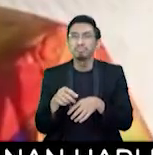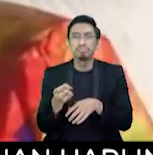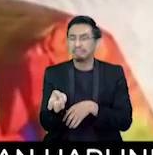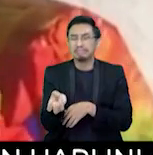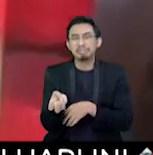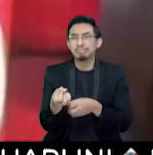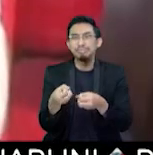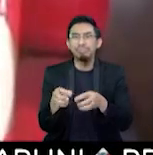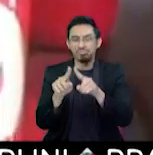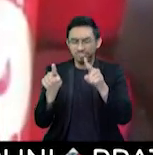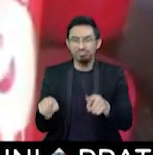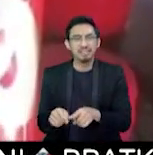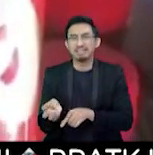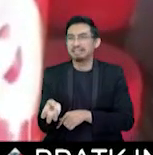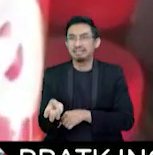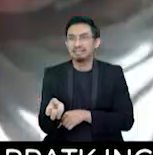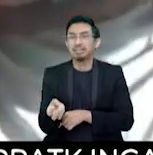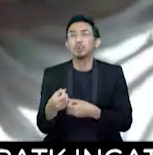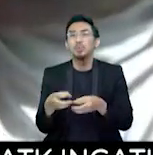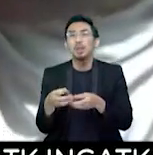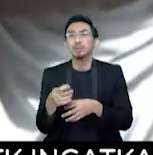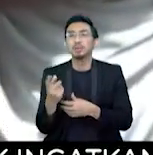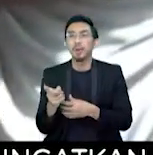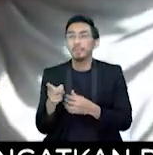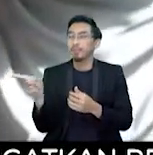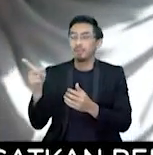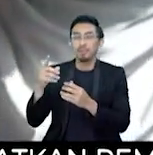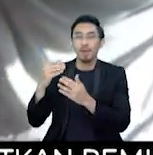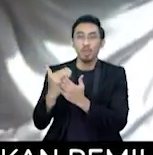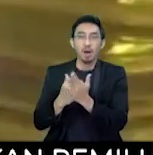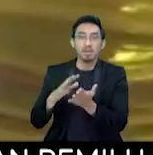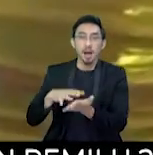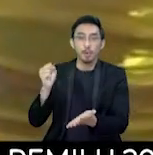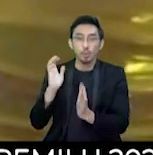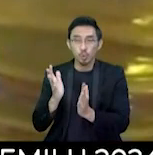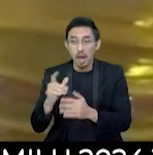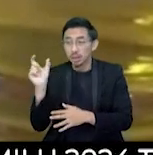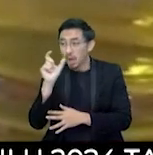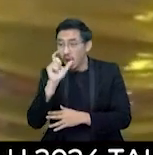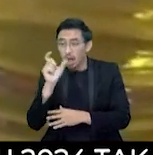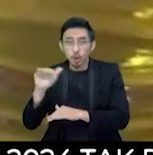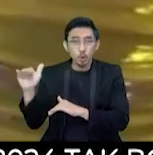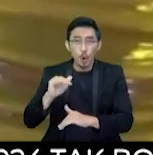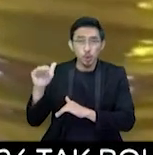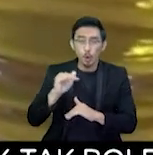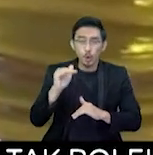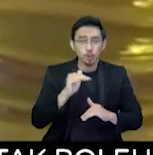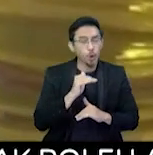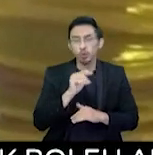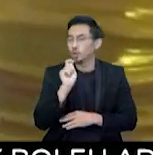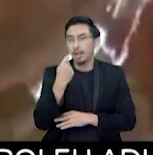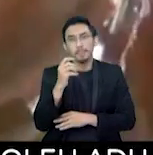pedagang mengaku walaupun subsidi minyak sudah dicabut pemerintah namun para pedagang masih kesulitan dapatkan minyak goreng kemasan menurut para